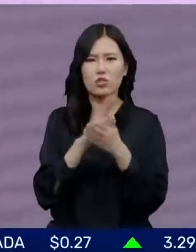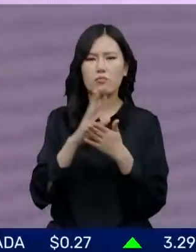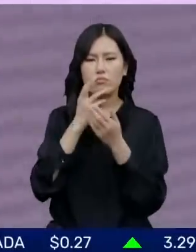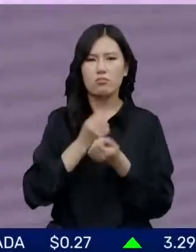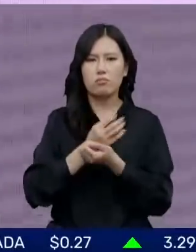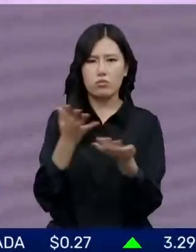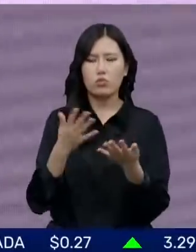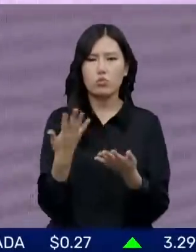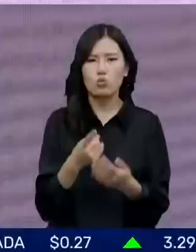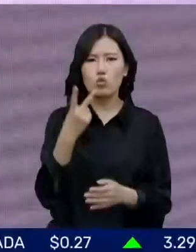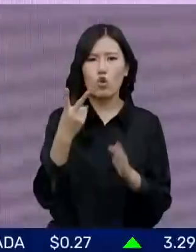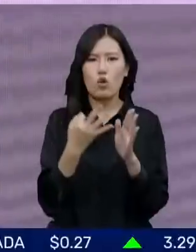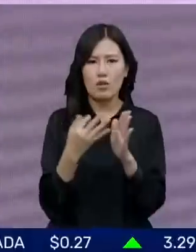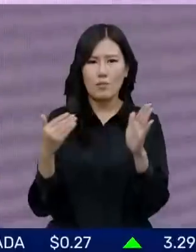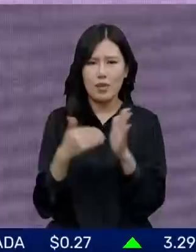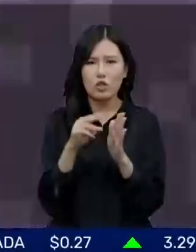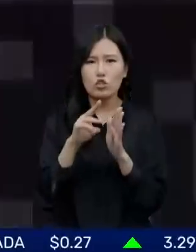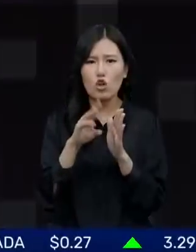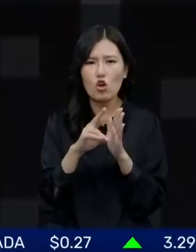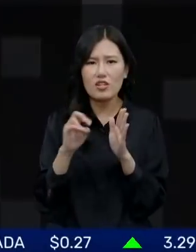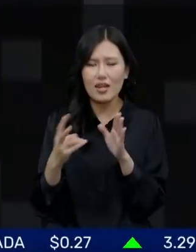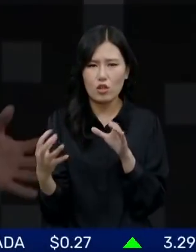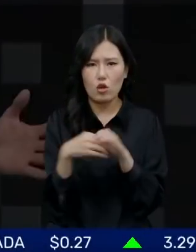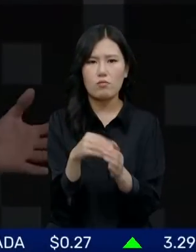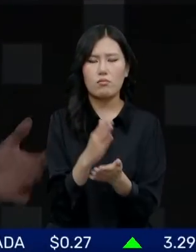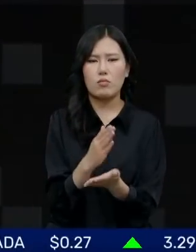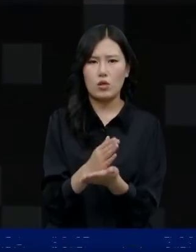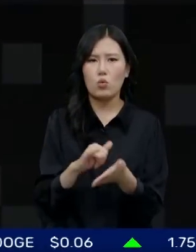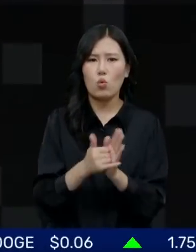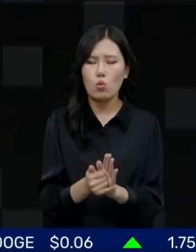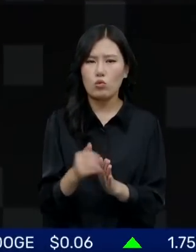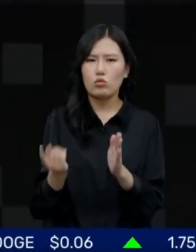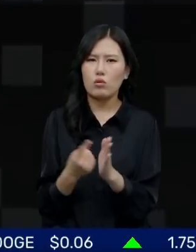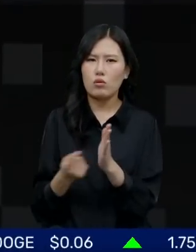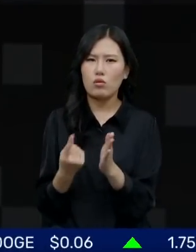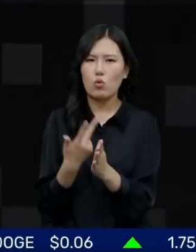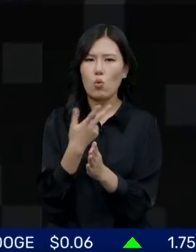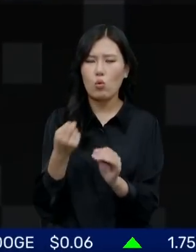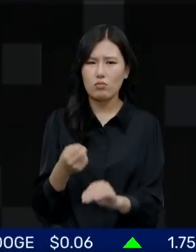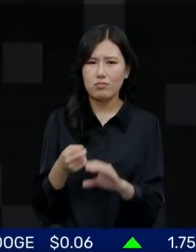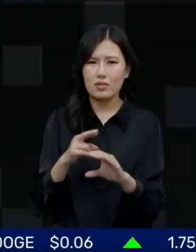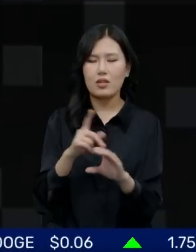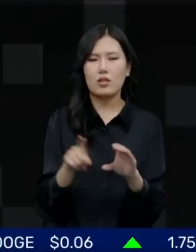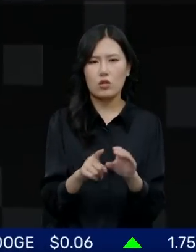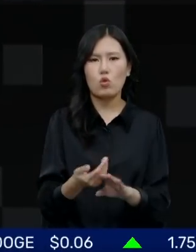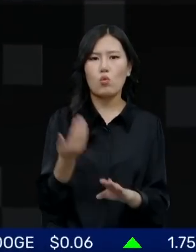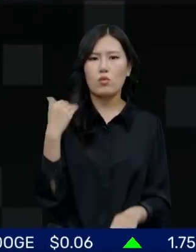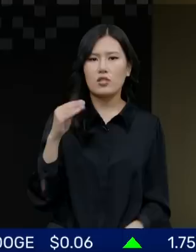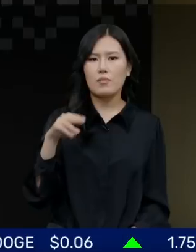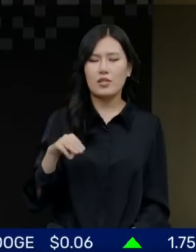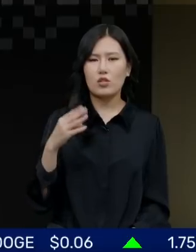урт 128,000 токен хүртэл болсон байна. Энэ нь 300 хуудас номтой тэнцэх хэмжээ. Өмнөх GPT-4 хувилбар